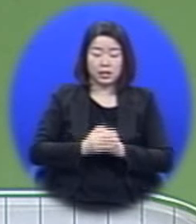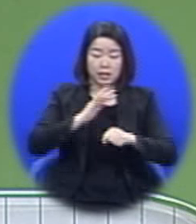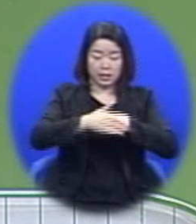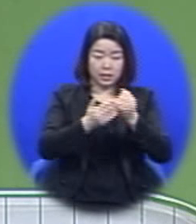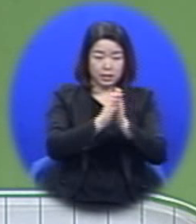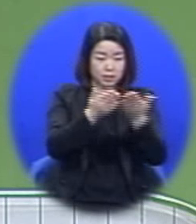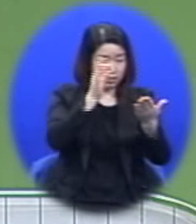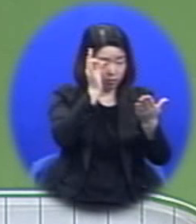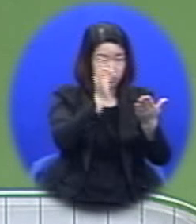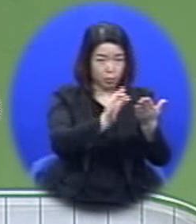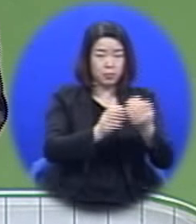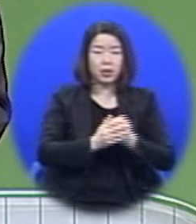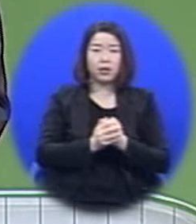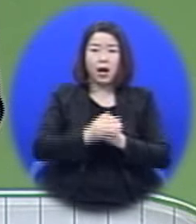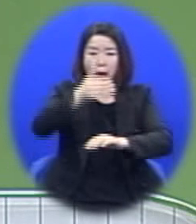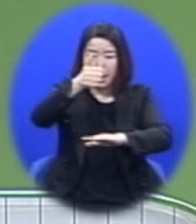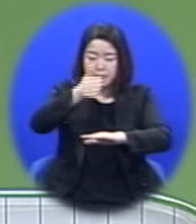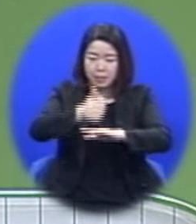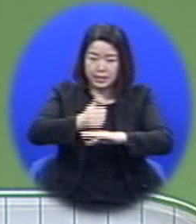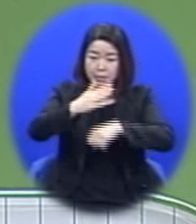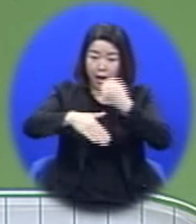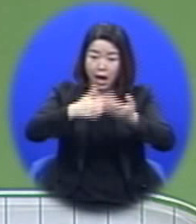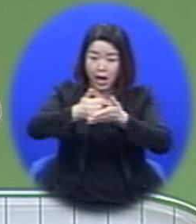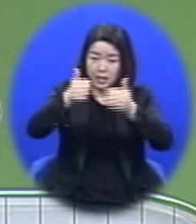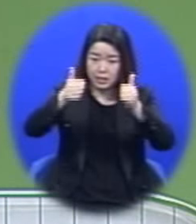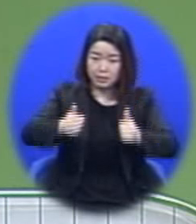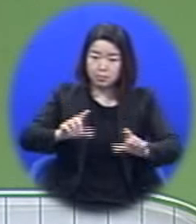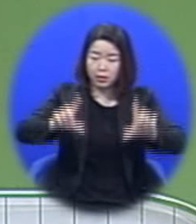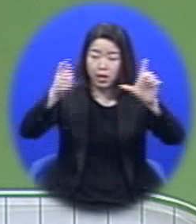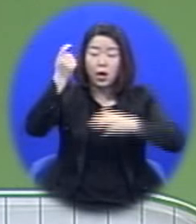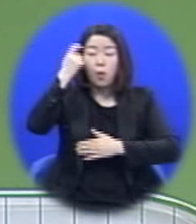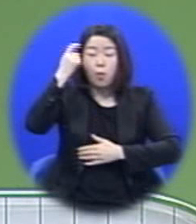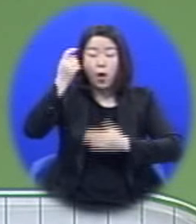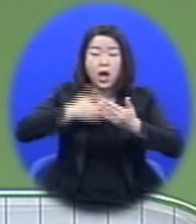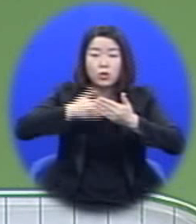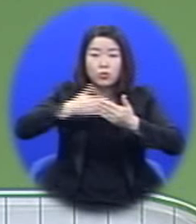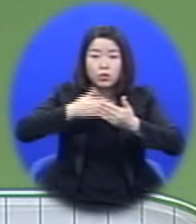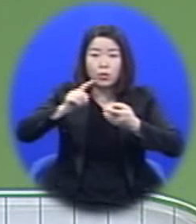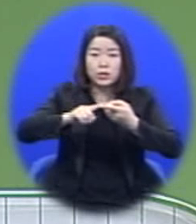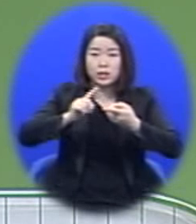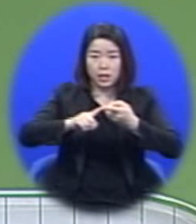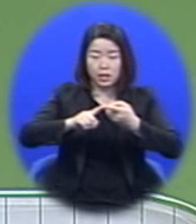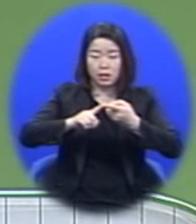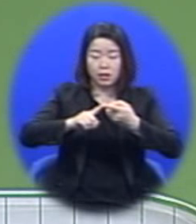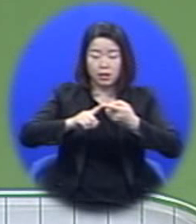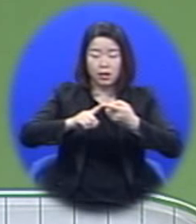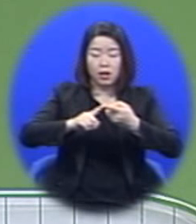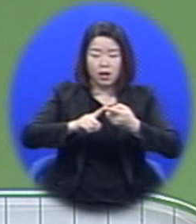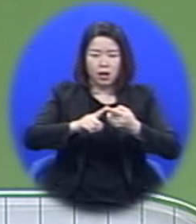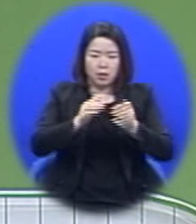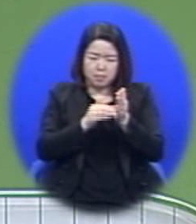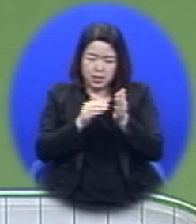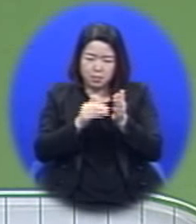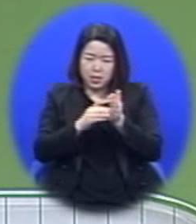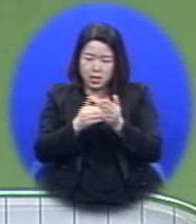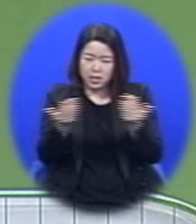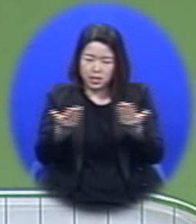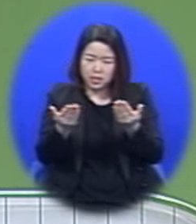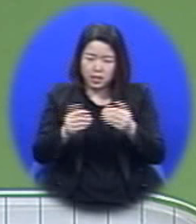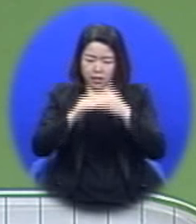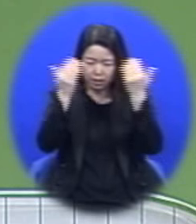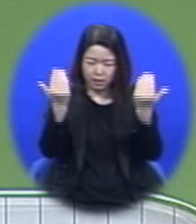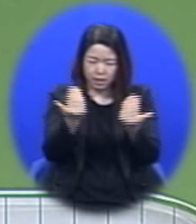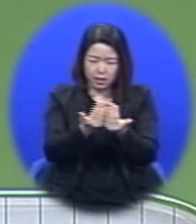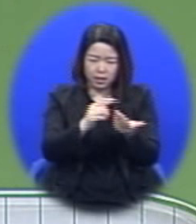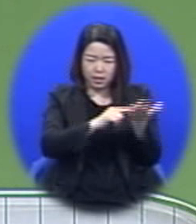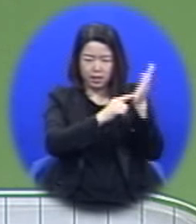성경에 보면 마지막 하나님의 심판날이 왜 두려운가? 은밀한 것이 다 드러나기 때문입니다. 로마서